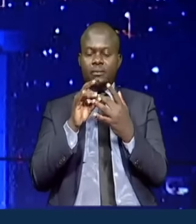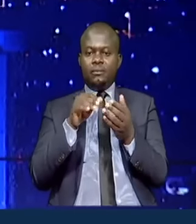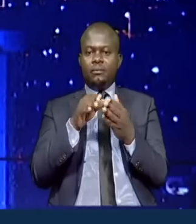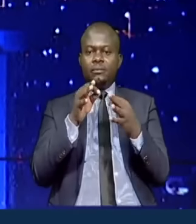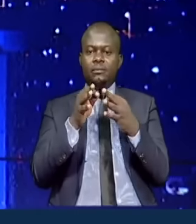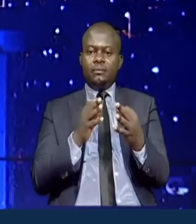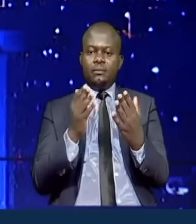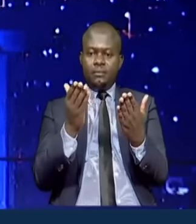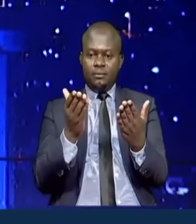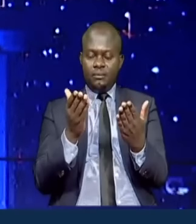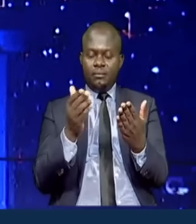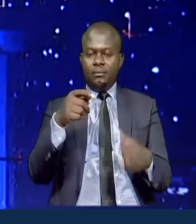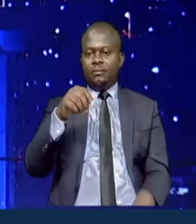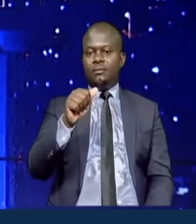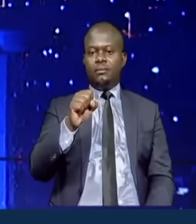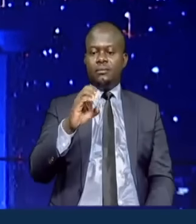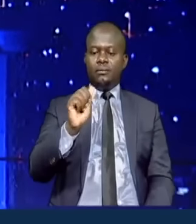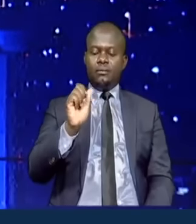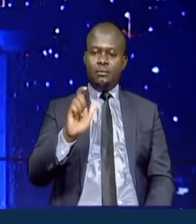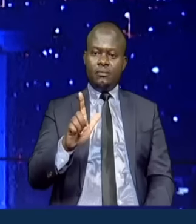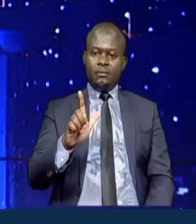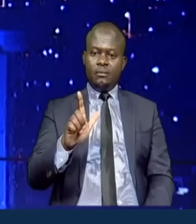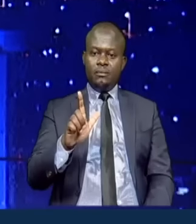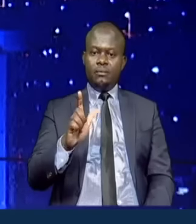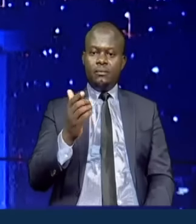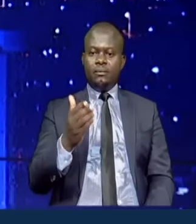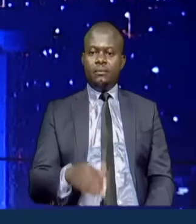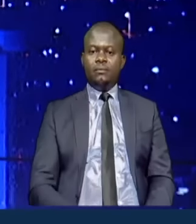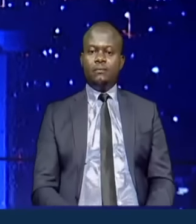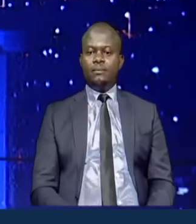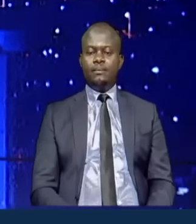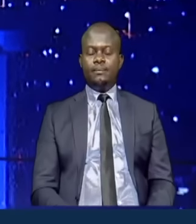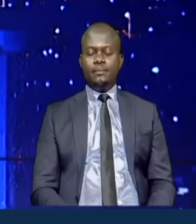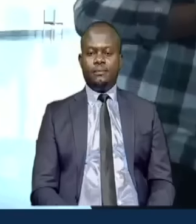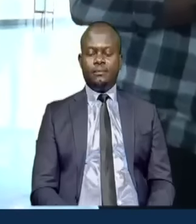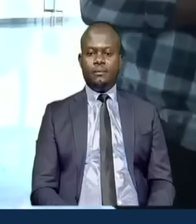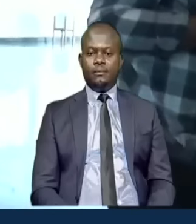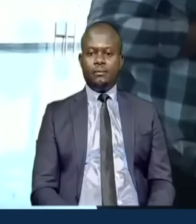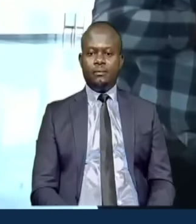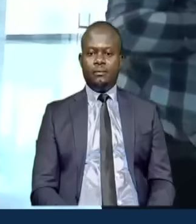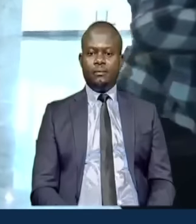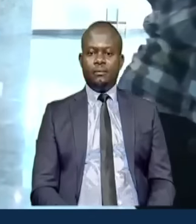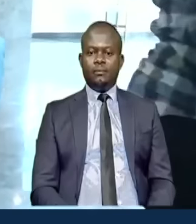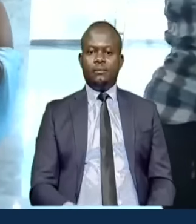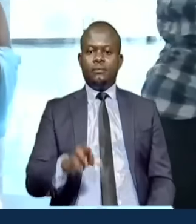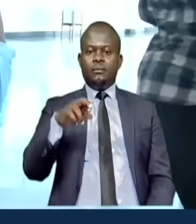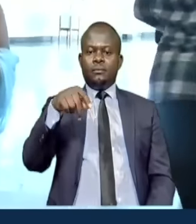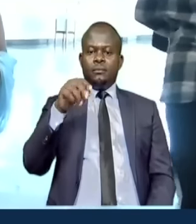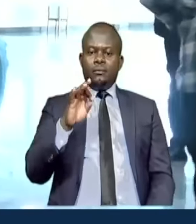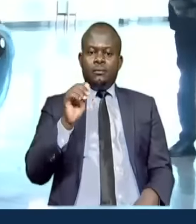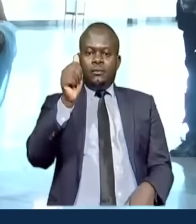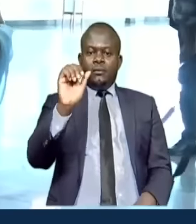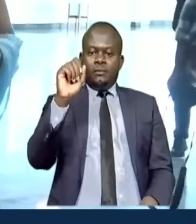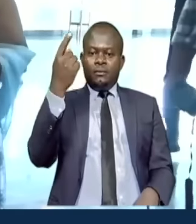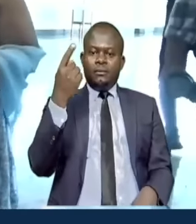Buhura yafatanyije na Cyril Iradukunda ndetse na Byron Ndayambashe Umuryango wa RPF Inkotanyi ni wo wabimburiye